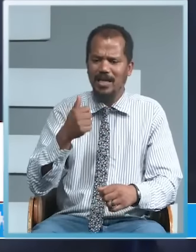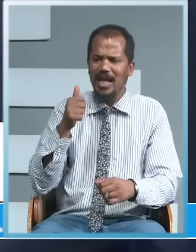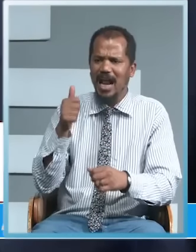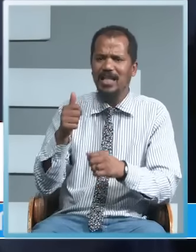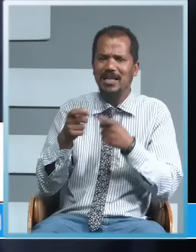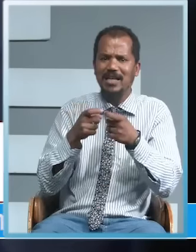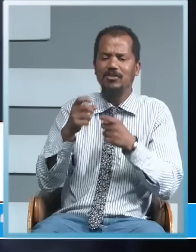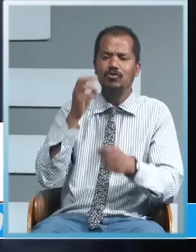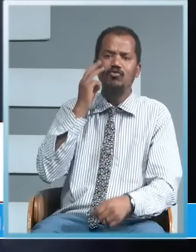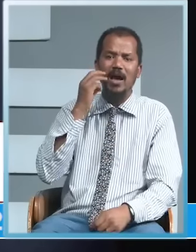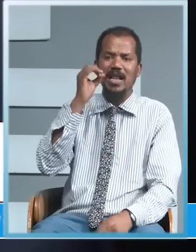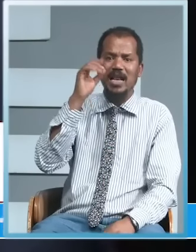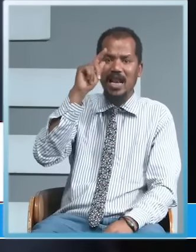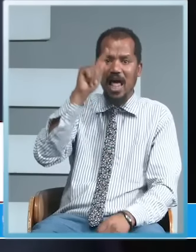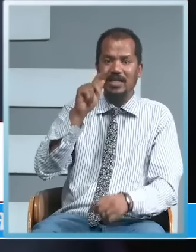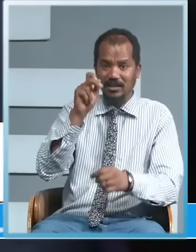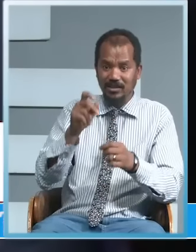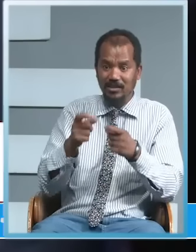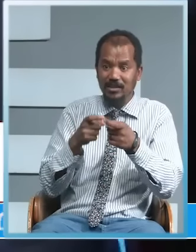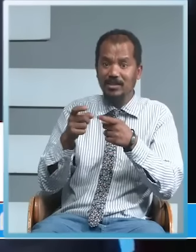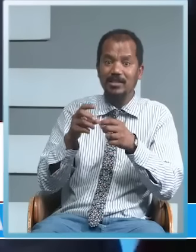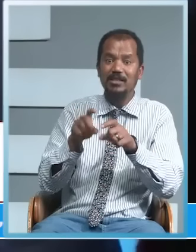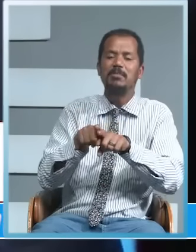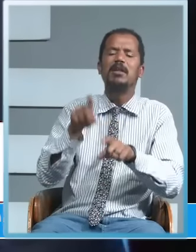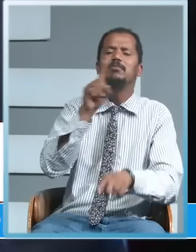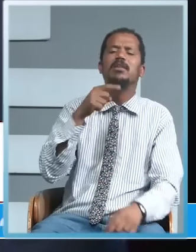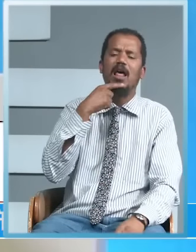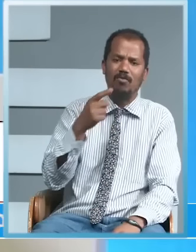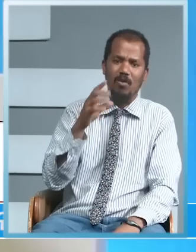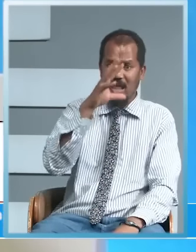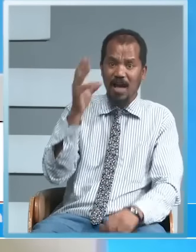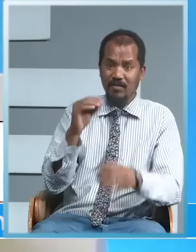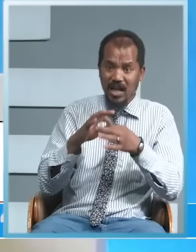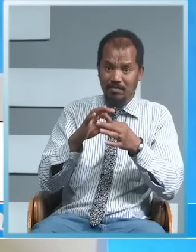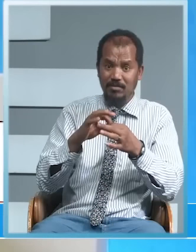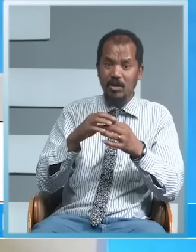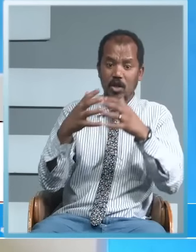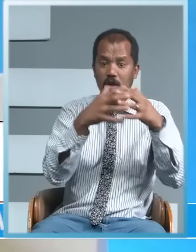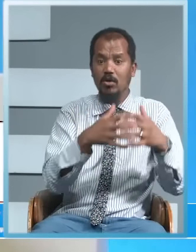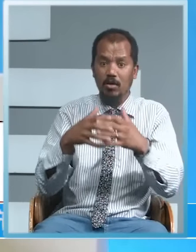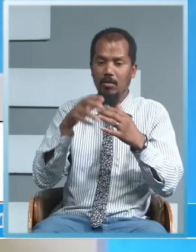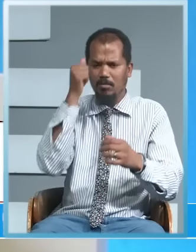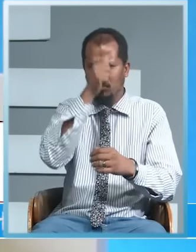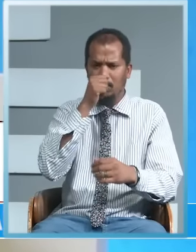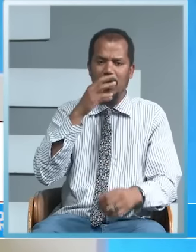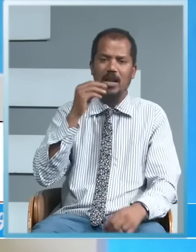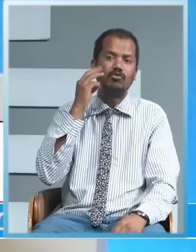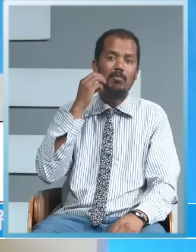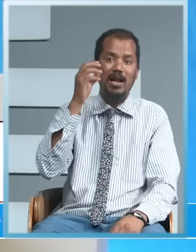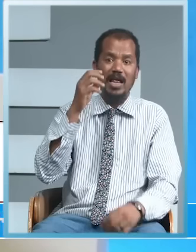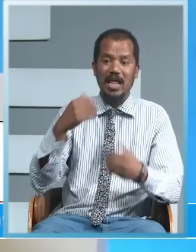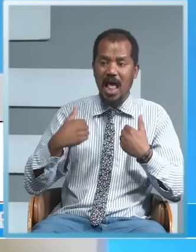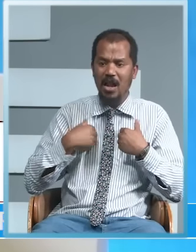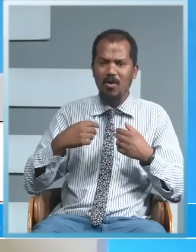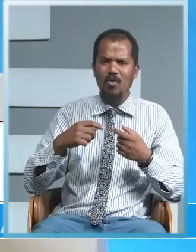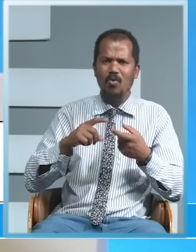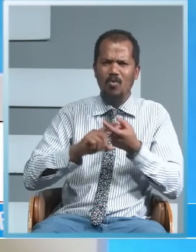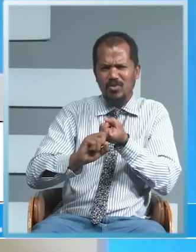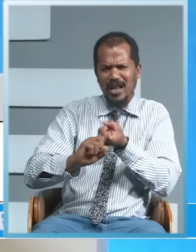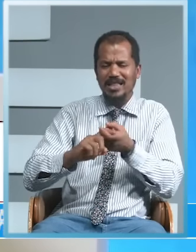ገዟን ሶማሌላንድ ስምምነት በተመለከተ ምን አሉ? የአፍሪካ ህብረትና ዩናይትድ ስቴትስ በኢትዮጵያና ሶማሊያ መካከል ያለው